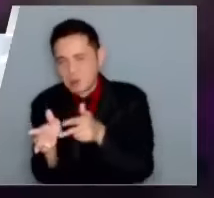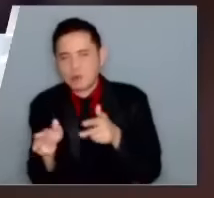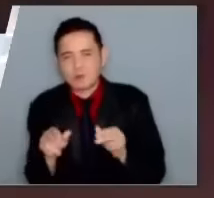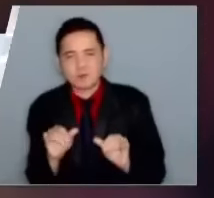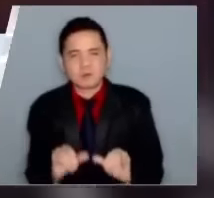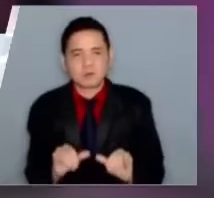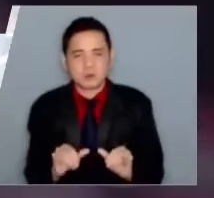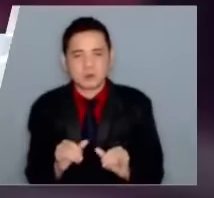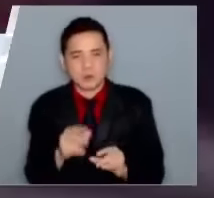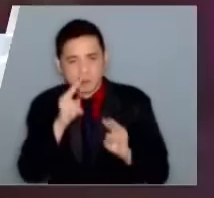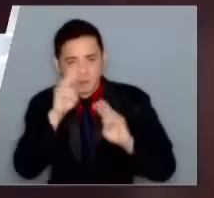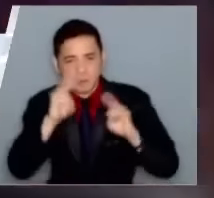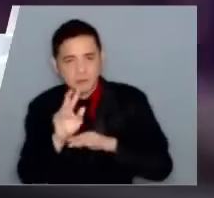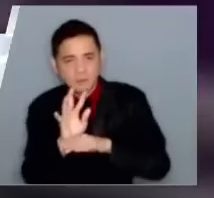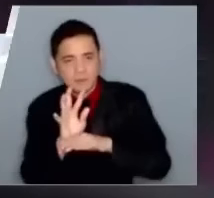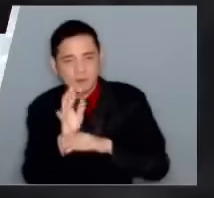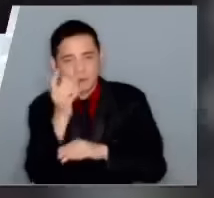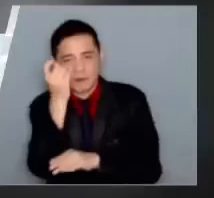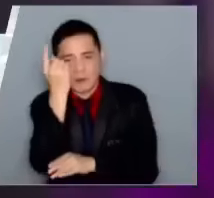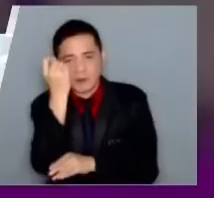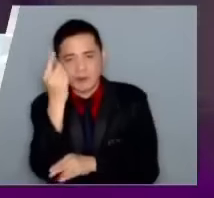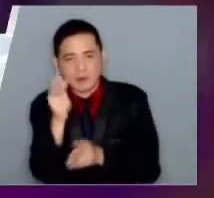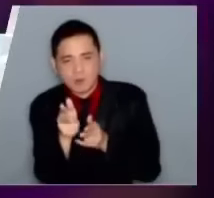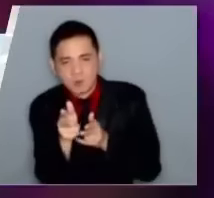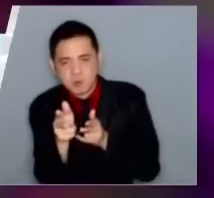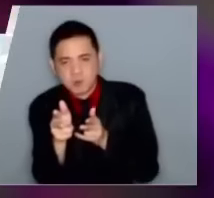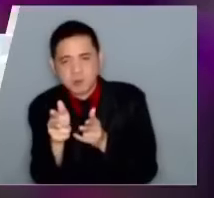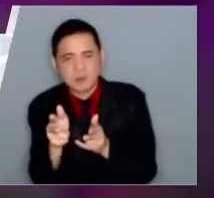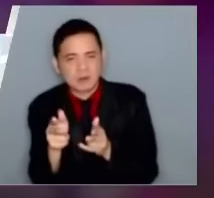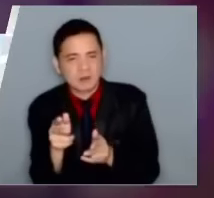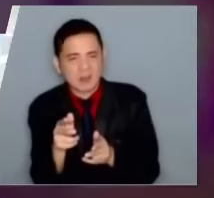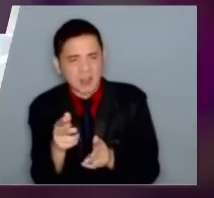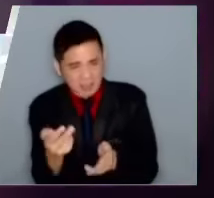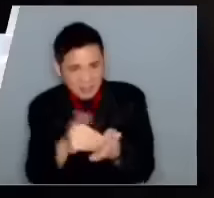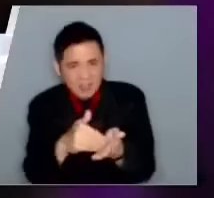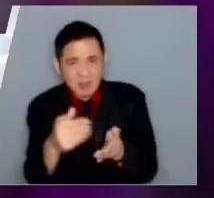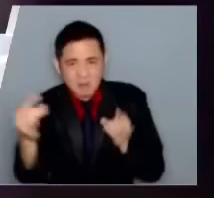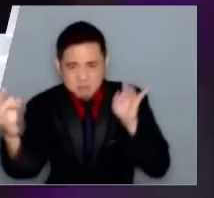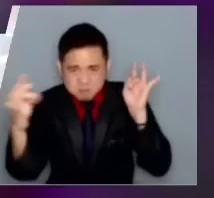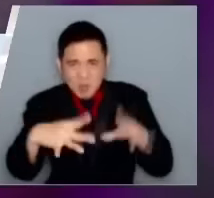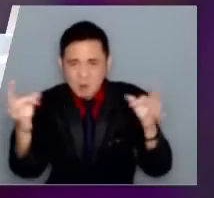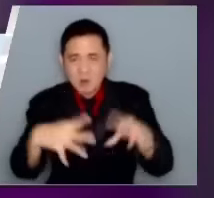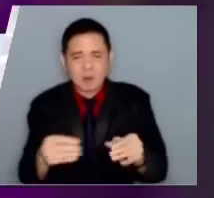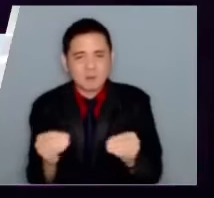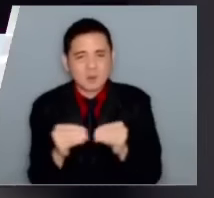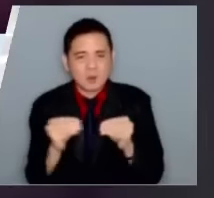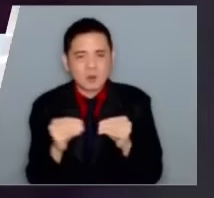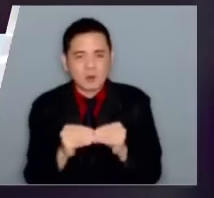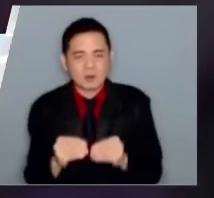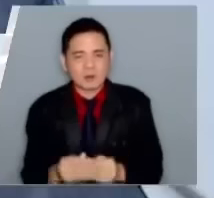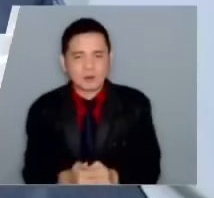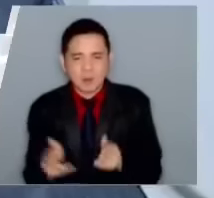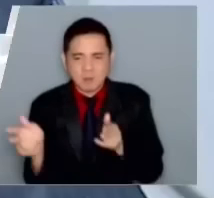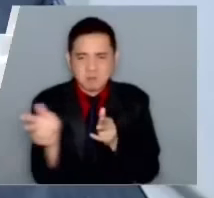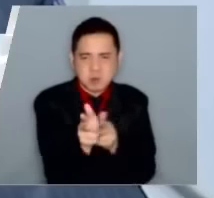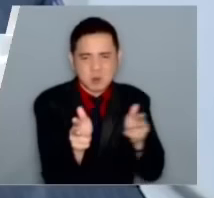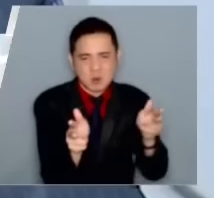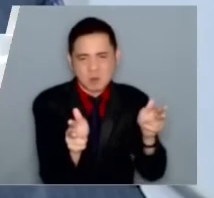pero na makabante na ang dalawa. Gumanti raw ang jeep sa kanan at binangga rin ang jeep sa kaliwa. Pagdating po doon